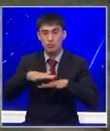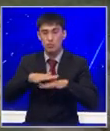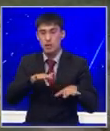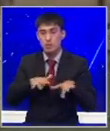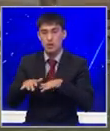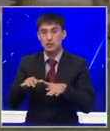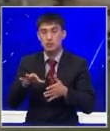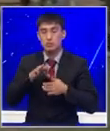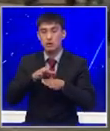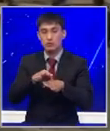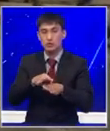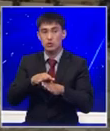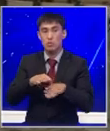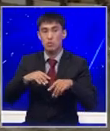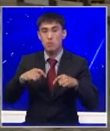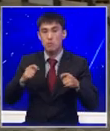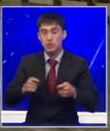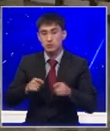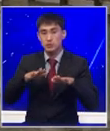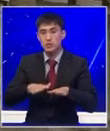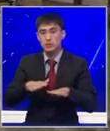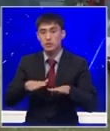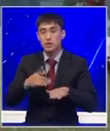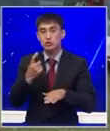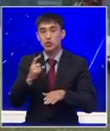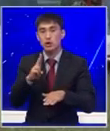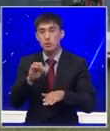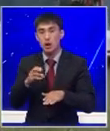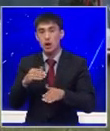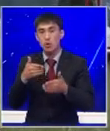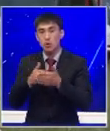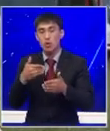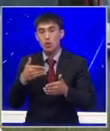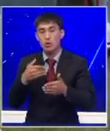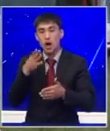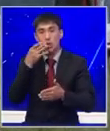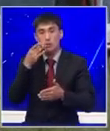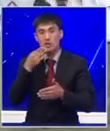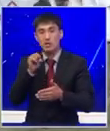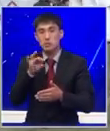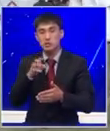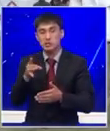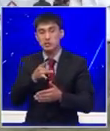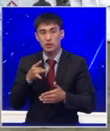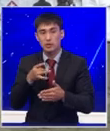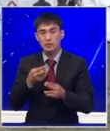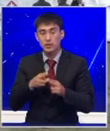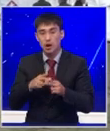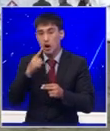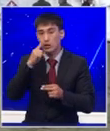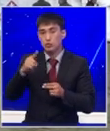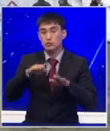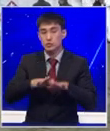состоялось на одном из пастбищных мест расположенных в 100 км от Алматы плата осы казахском районе несмотря на